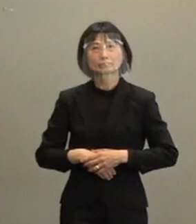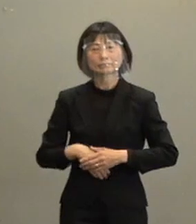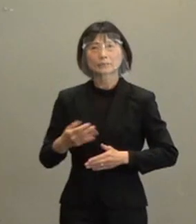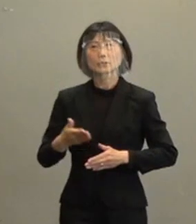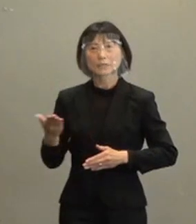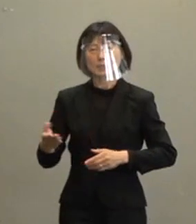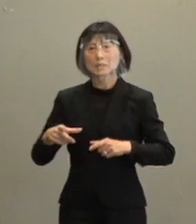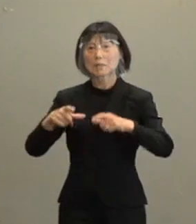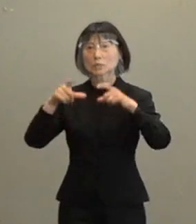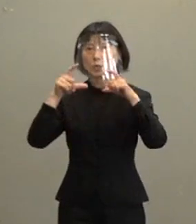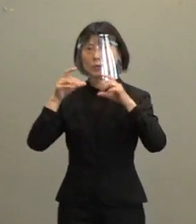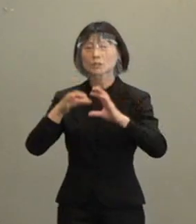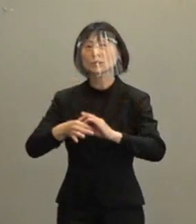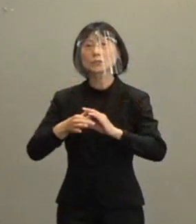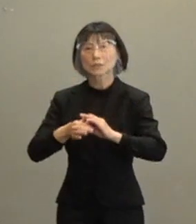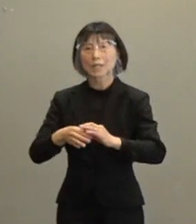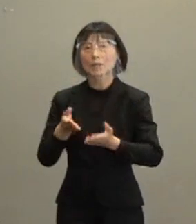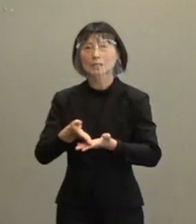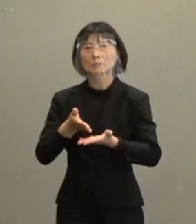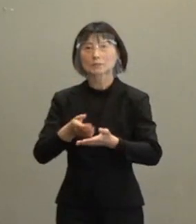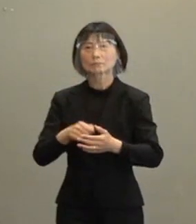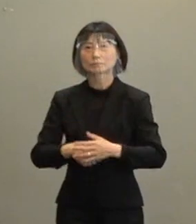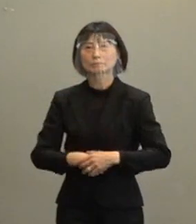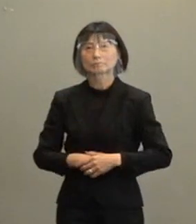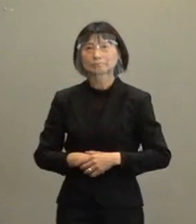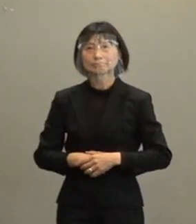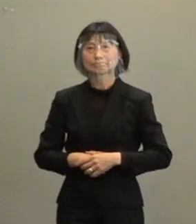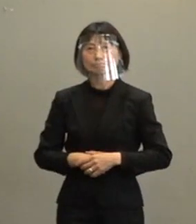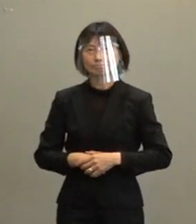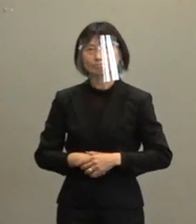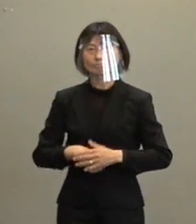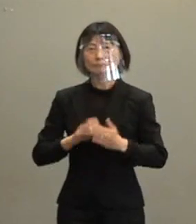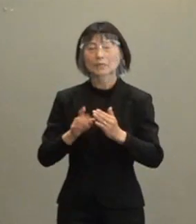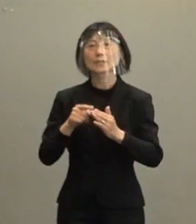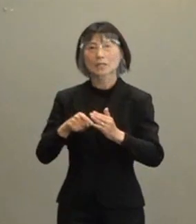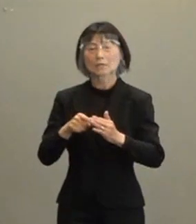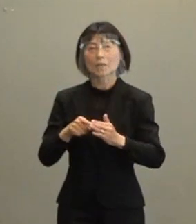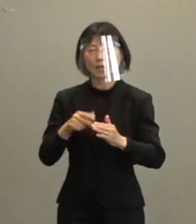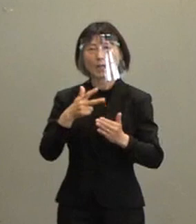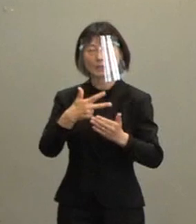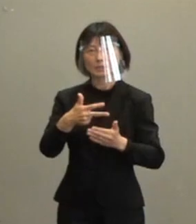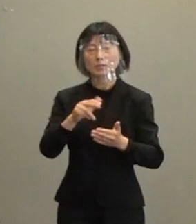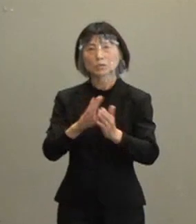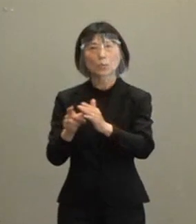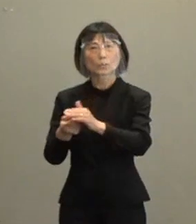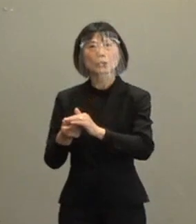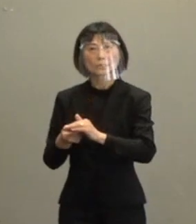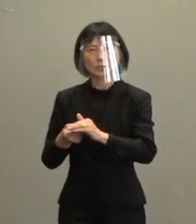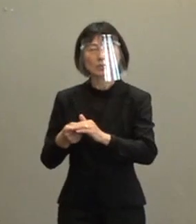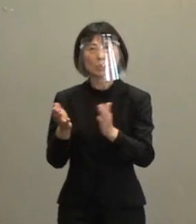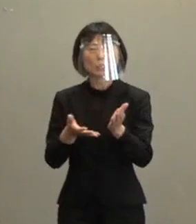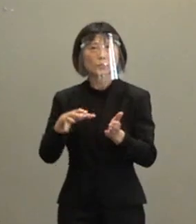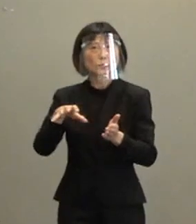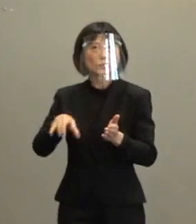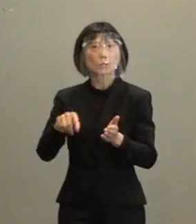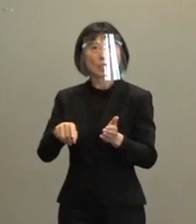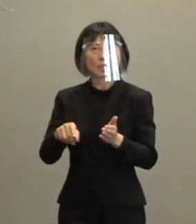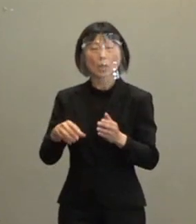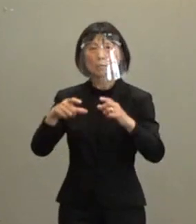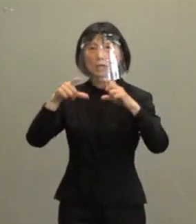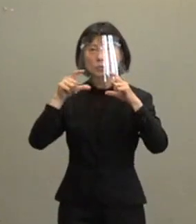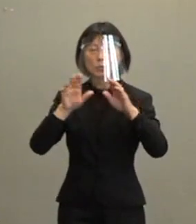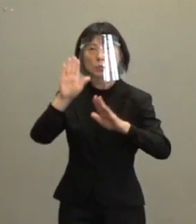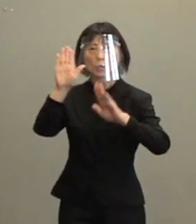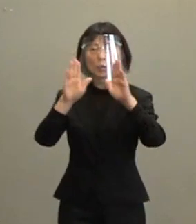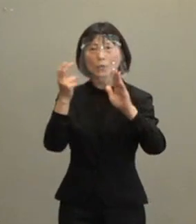次にマスクの着用についてお話をいたします。県では市町村に対し、公立保育所などのマスクの着用の状